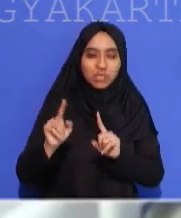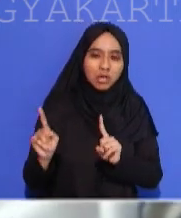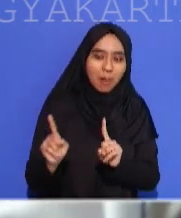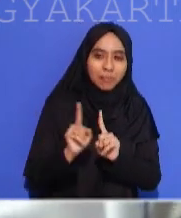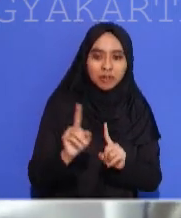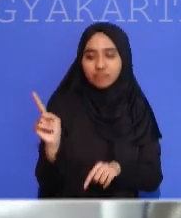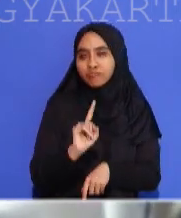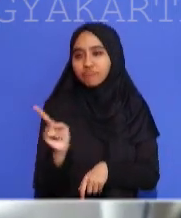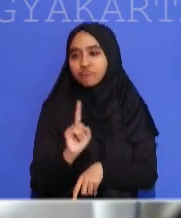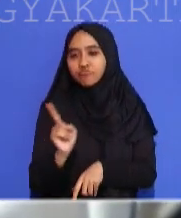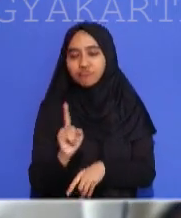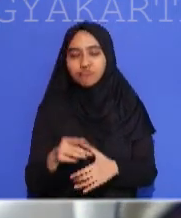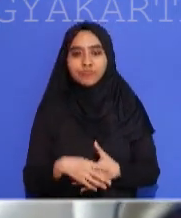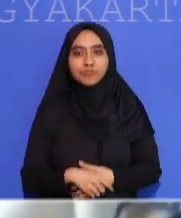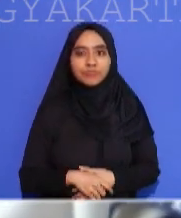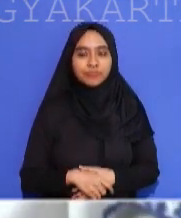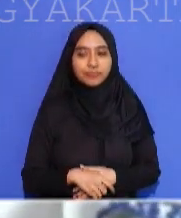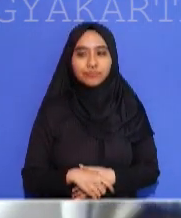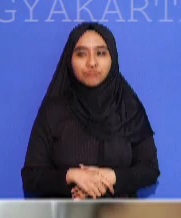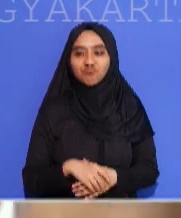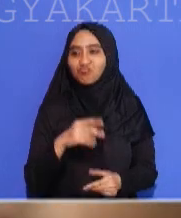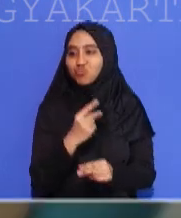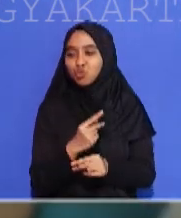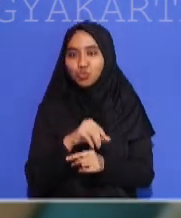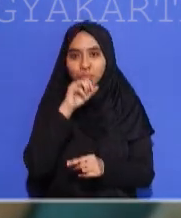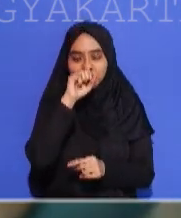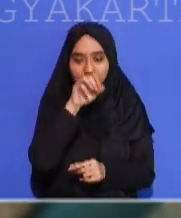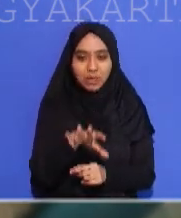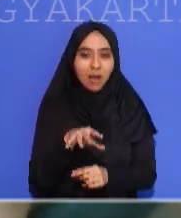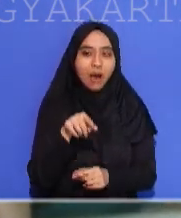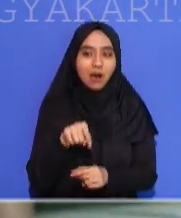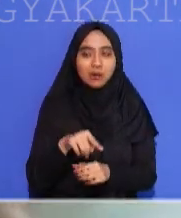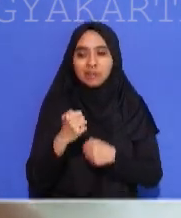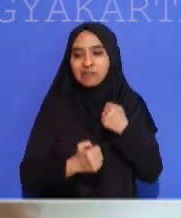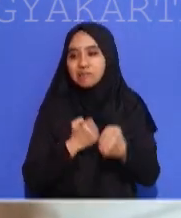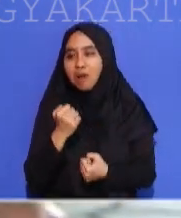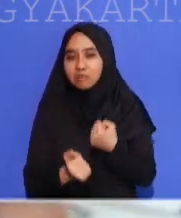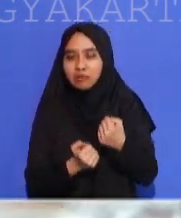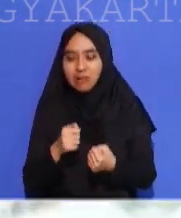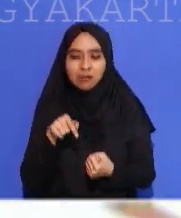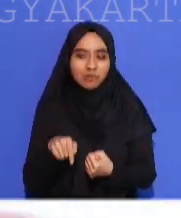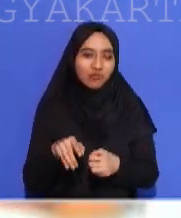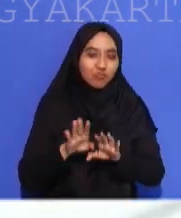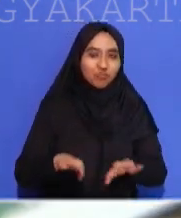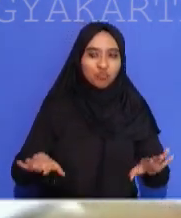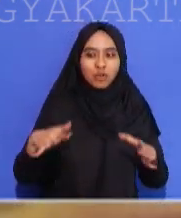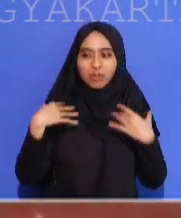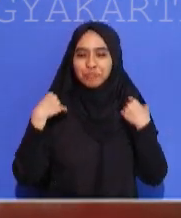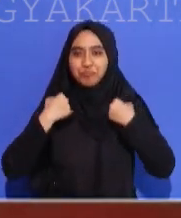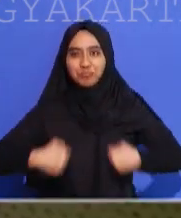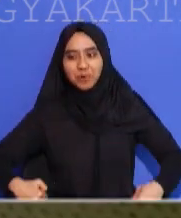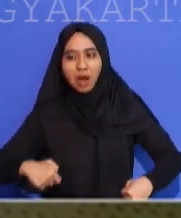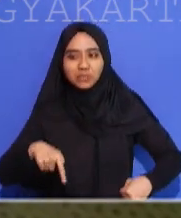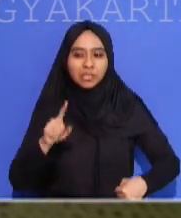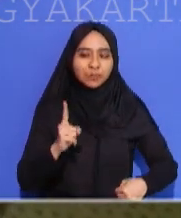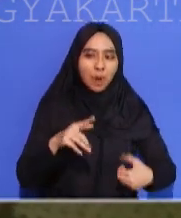dan guru kelas menurut seorang guru taman kanak-kanak TK kegiatan ini menjadikan muridnya tampil berani karena menuntut anak